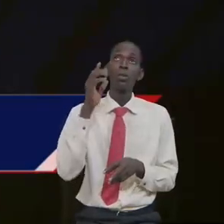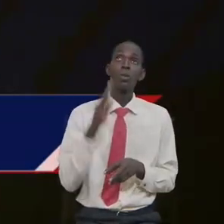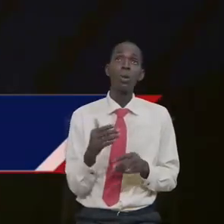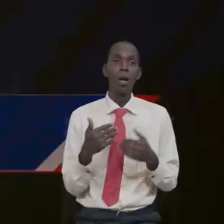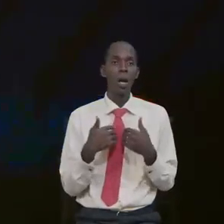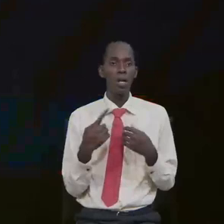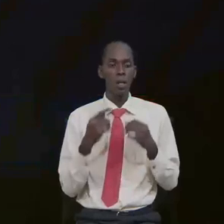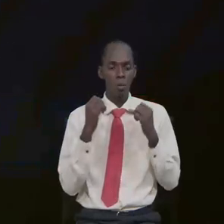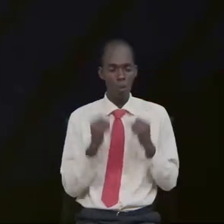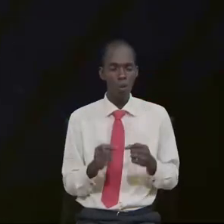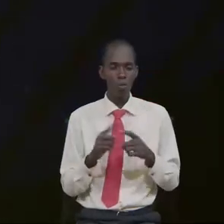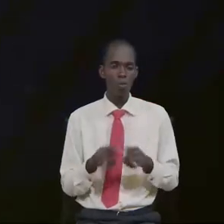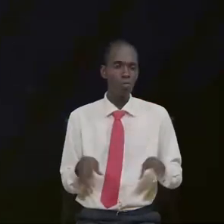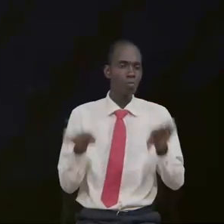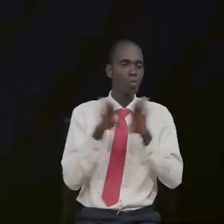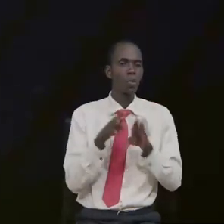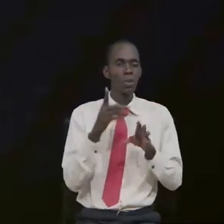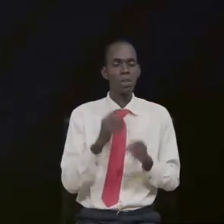de fermer la gueule des lions